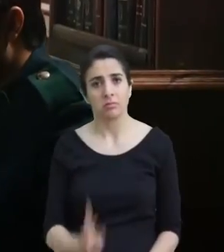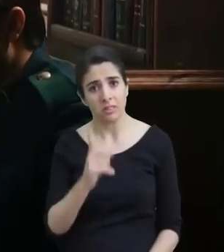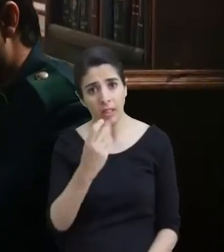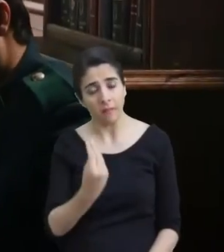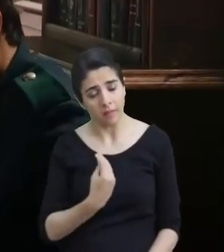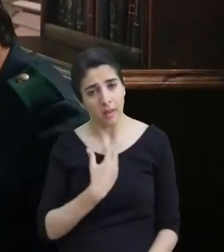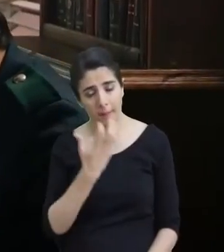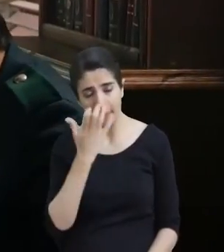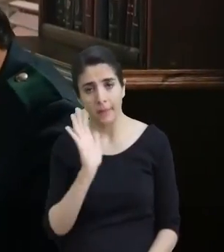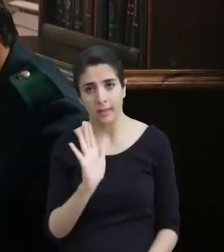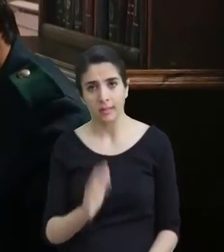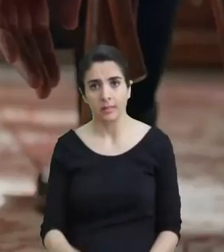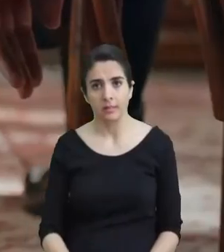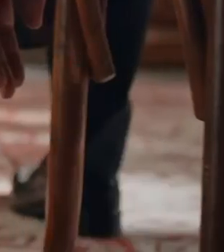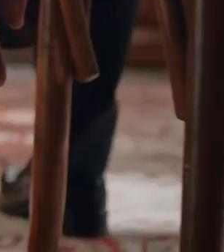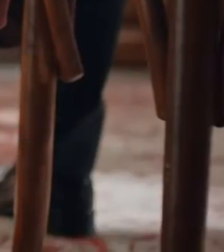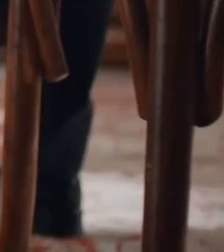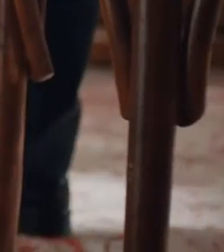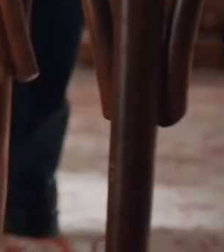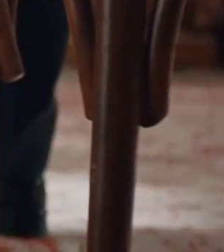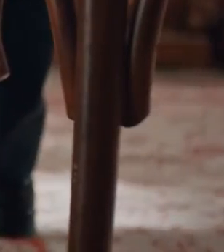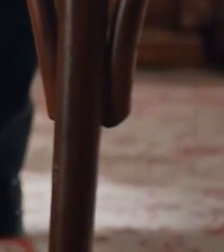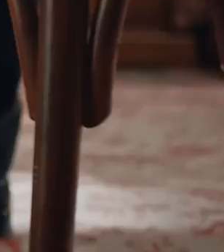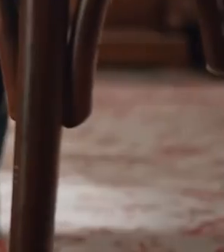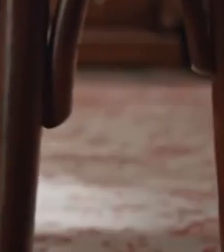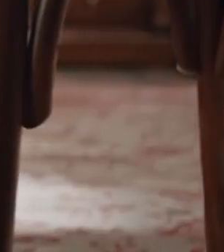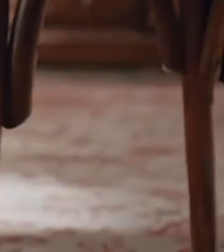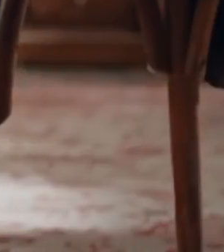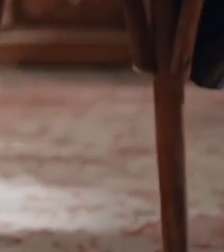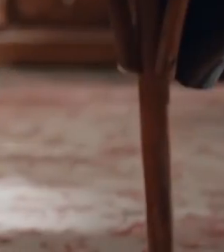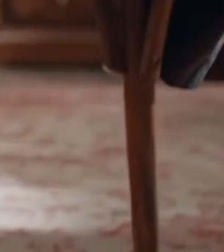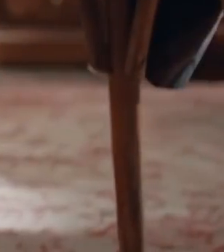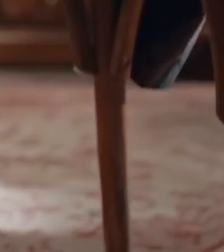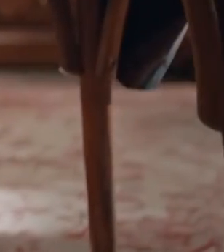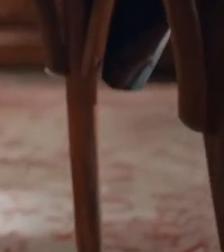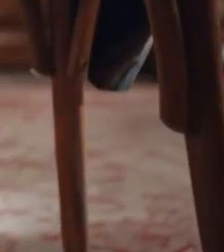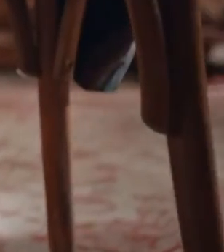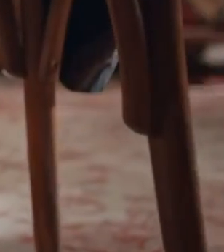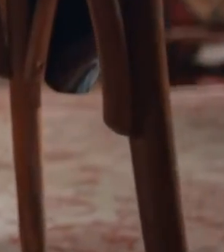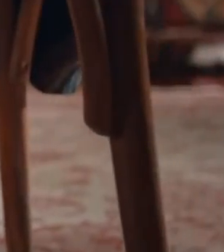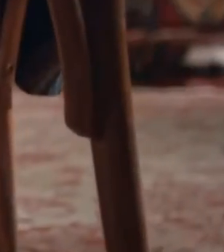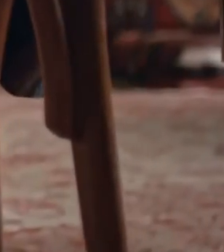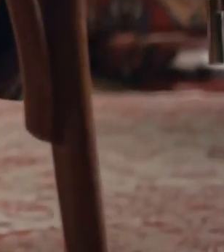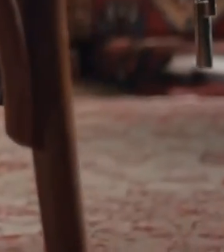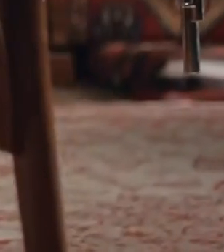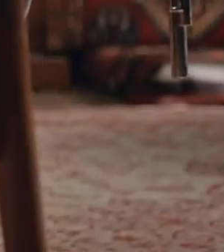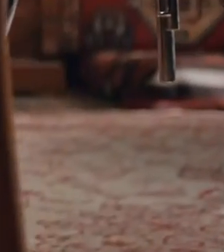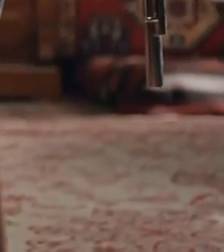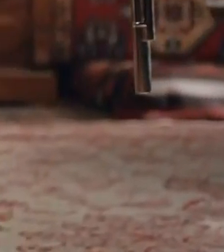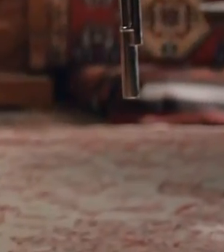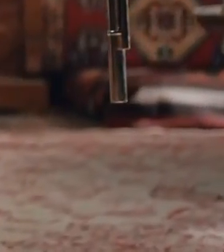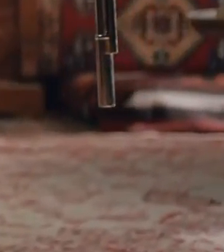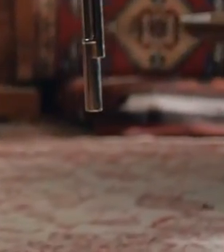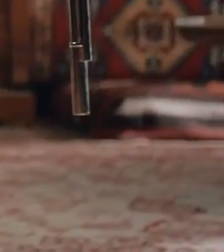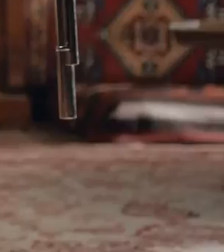benim silahım gelsin. Bir odada kapının tam karşısındaki sandalyede oturmuş adamın sol elinden yere kan sızıyor. Adamın